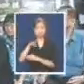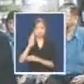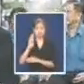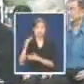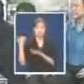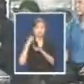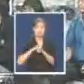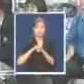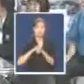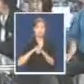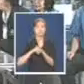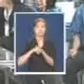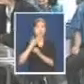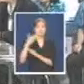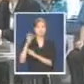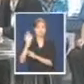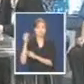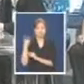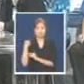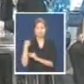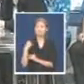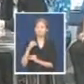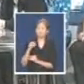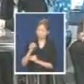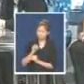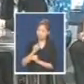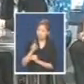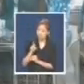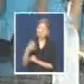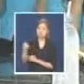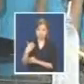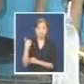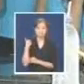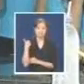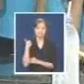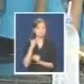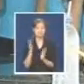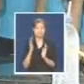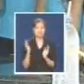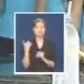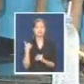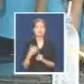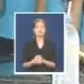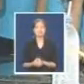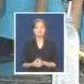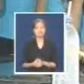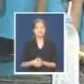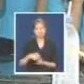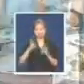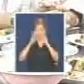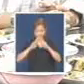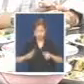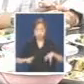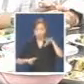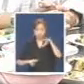ติดใหญ่ๆเยอะเลยนะครับเข้ามาร่วมก็เป็นเป็นความร่วมมือระหว่างภาครัฐภาคเอกชนตรงนี้จริงแล้วยิ่งร้านค้า